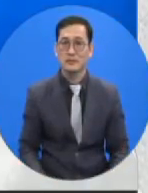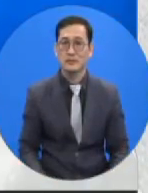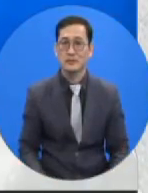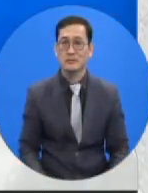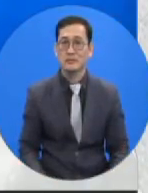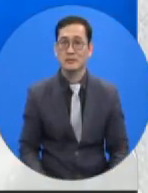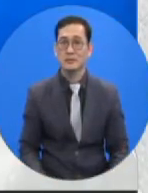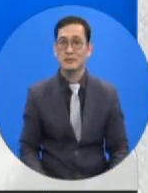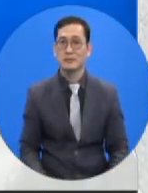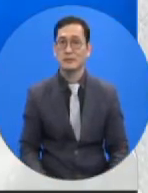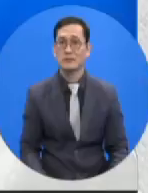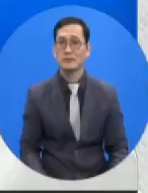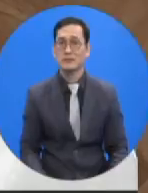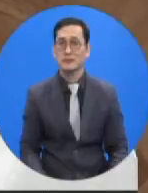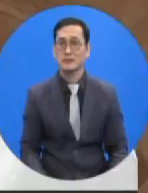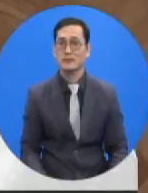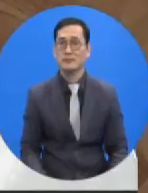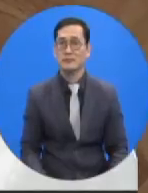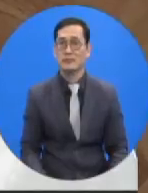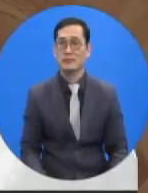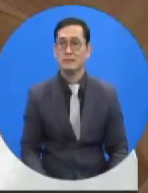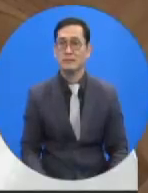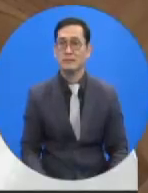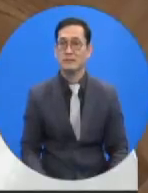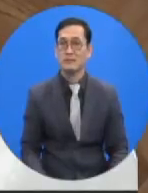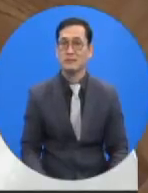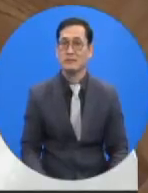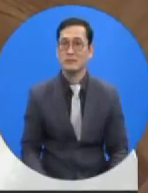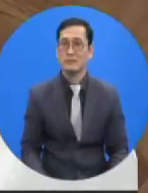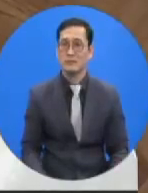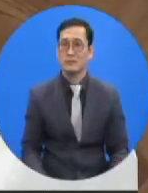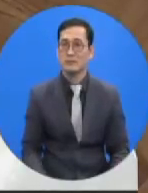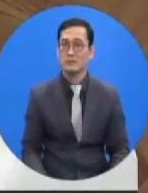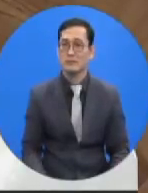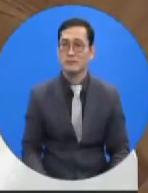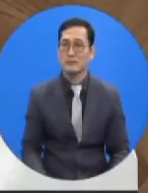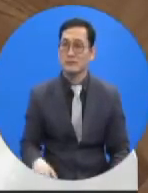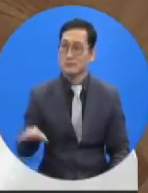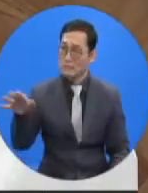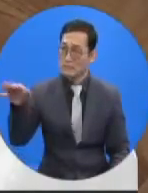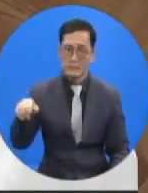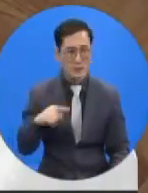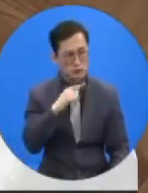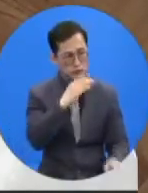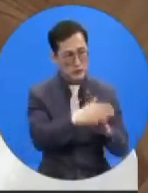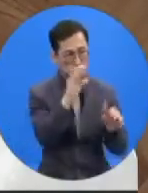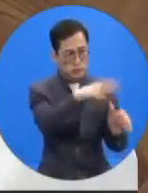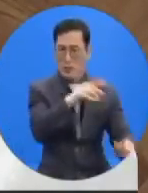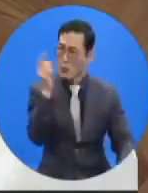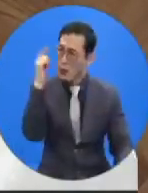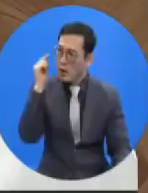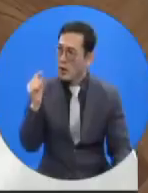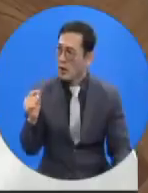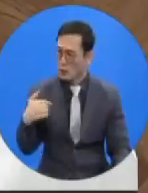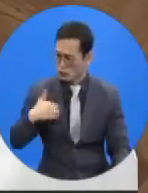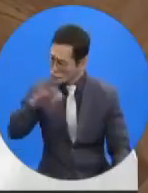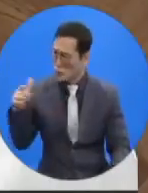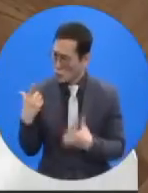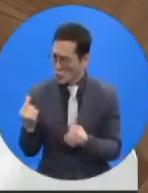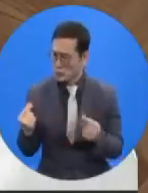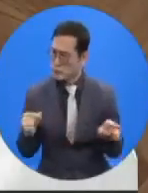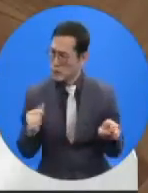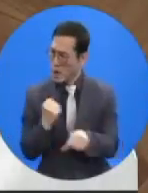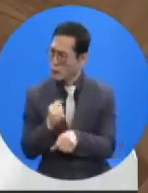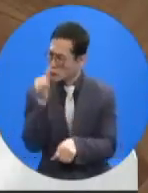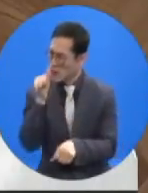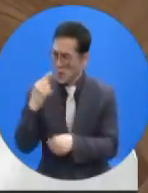왜 저 사람들은 북한만 가지고 그래? 우리도 하고 있는 거 아니야? 이 얘기를 해요. 그래서 우리가 하고 있다는 얘기가 뭡니까? 그랬더니 우리도